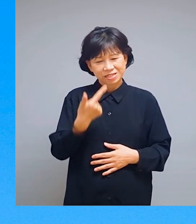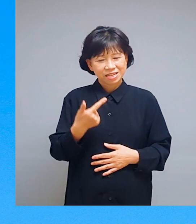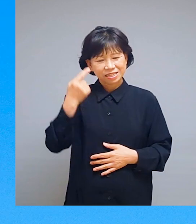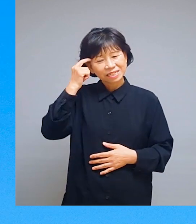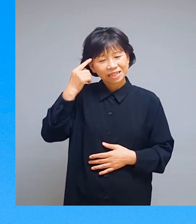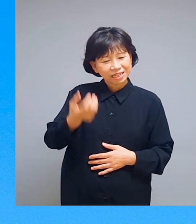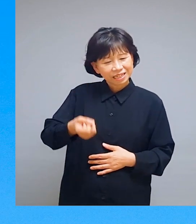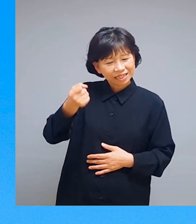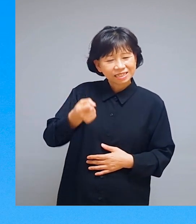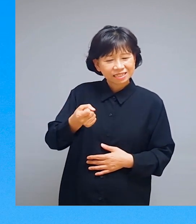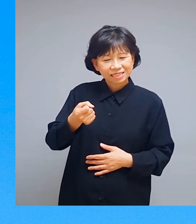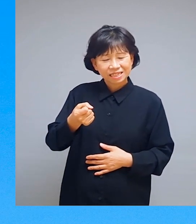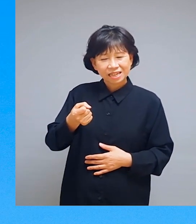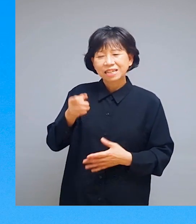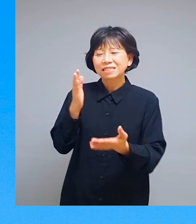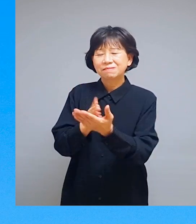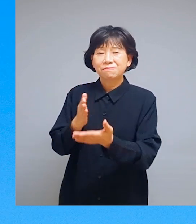얘기하세요.